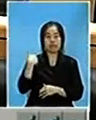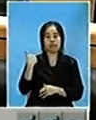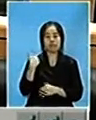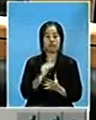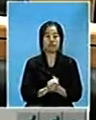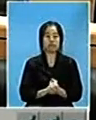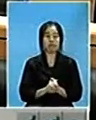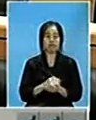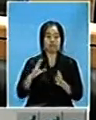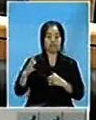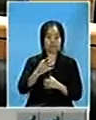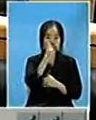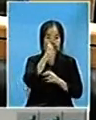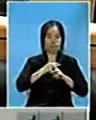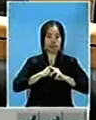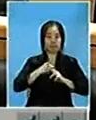ธรรมให้อยู่ในมือได้